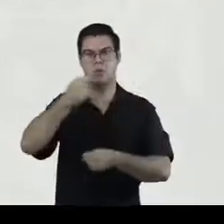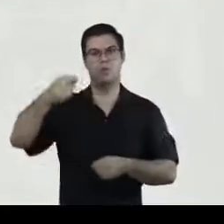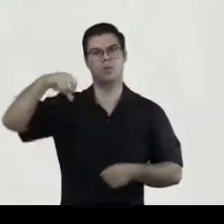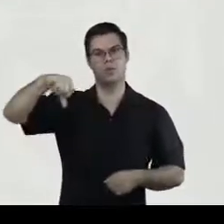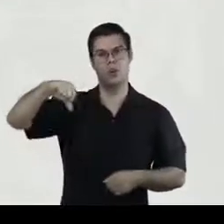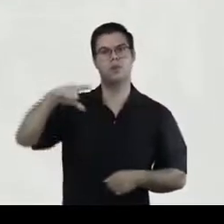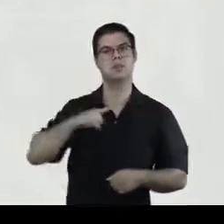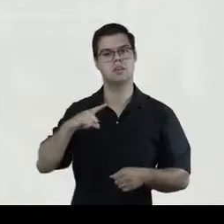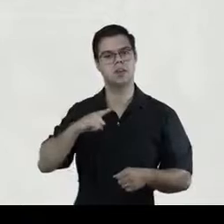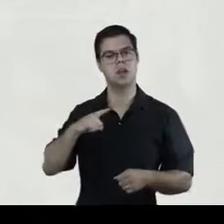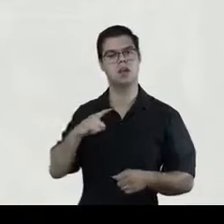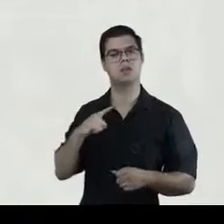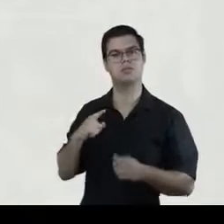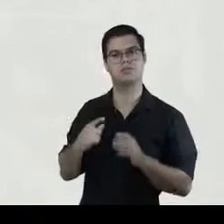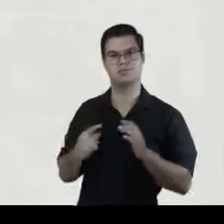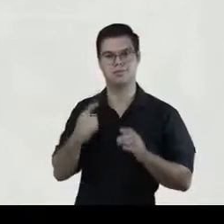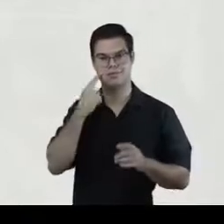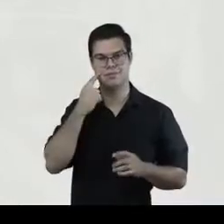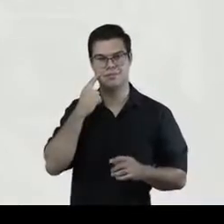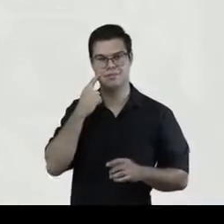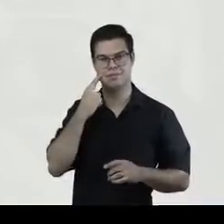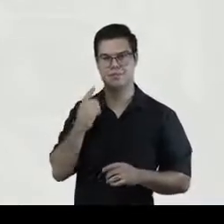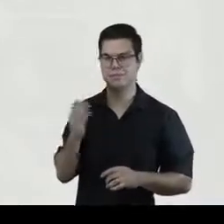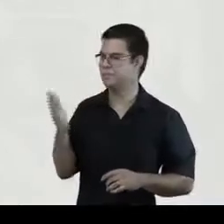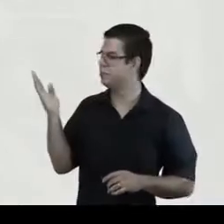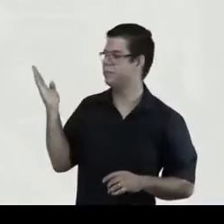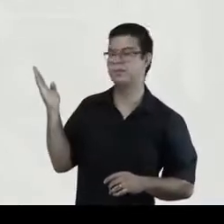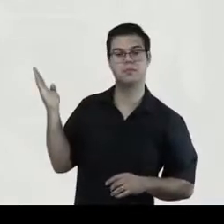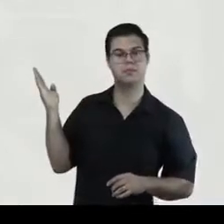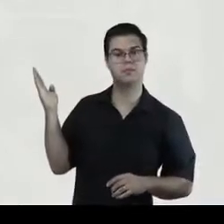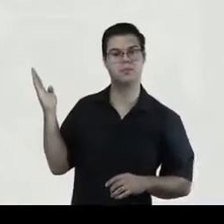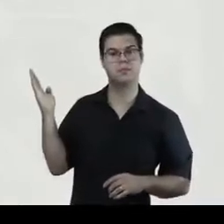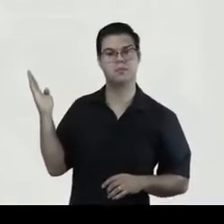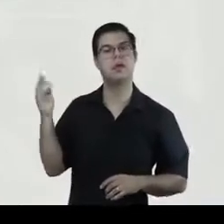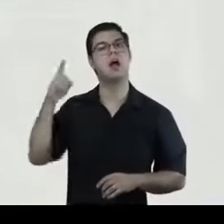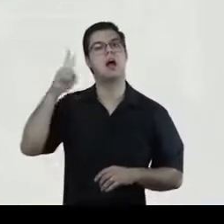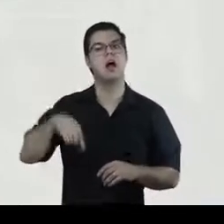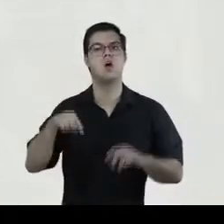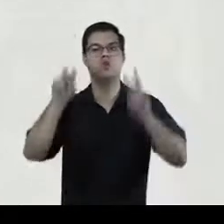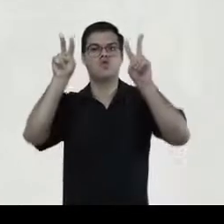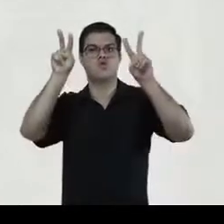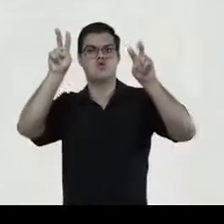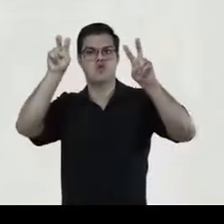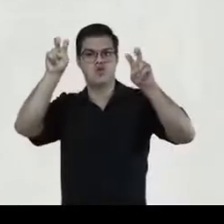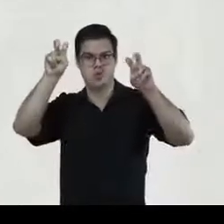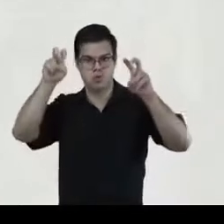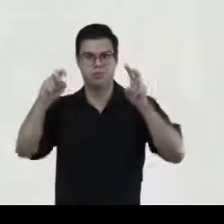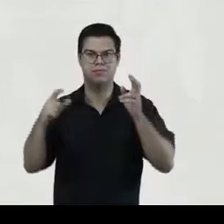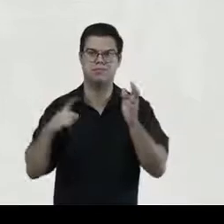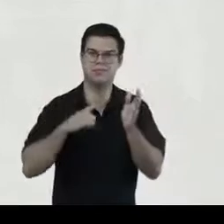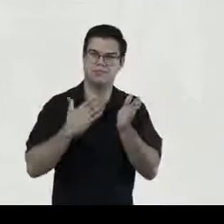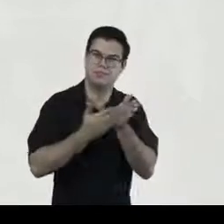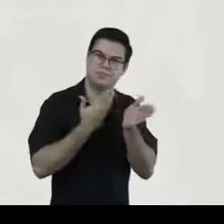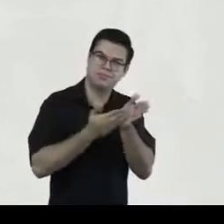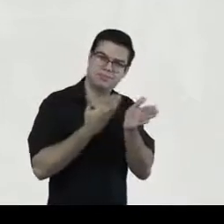manuscrite d'une page de titre manquante. Ça s'est beaucoup fait au XIXe siècle, ça se fait encore au XXe siècle. Suivante.